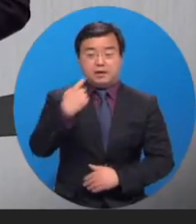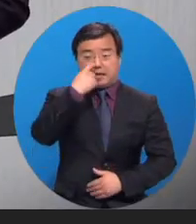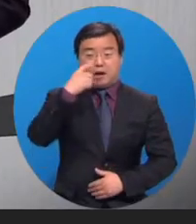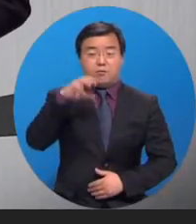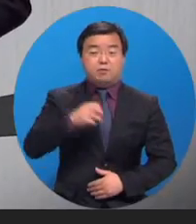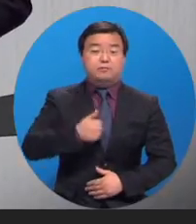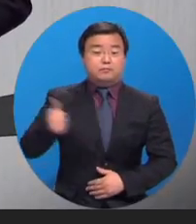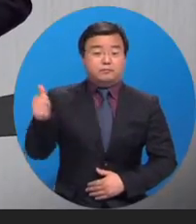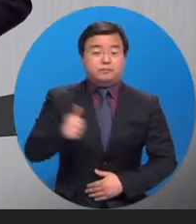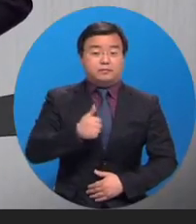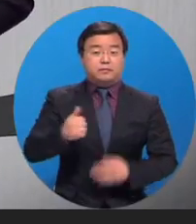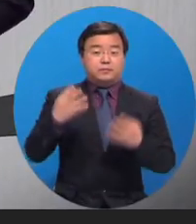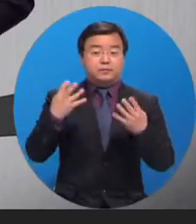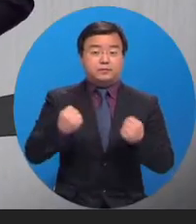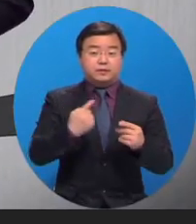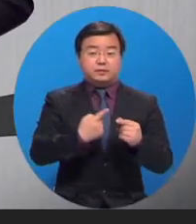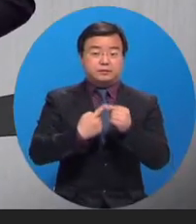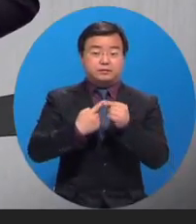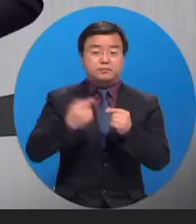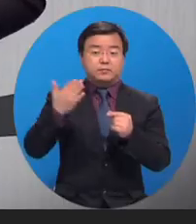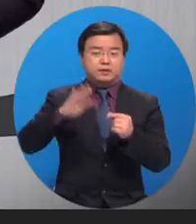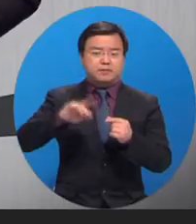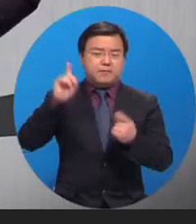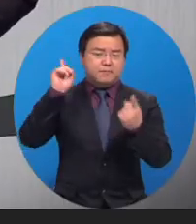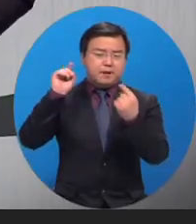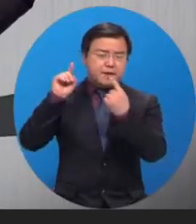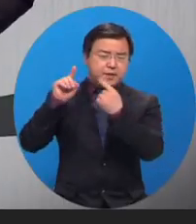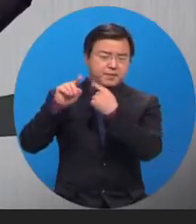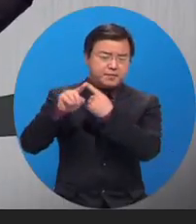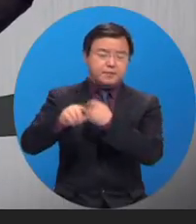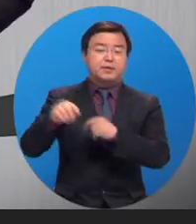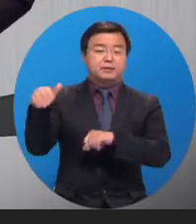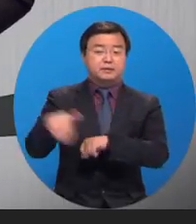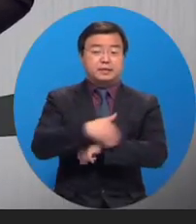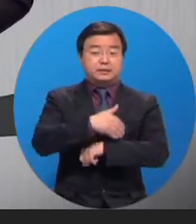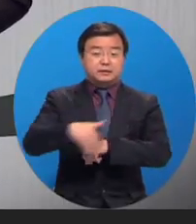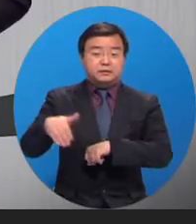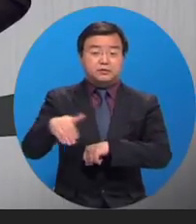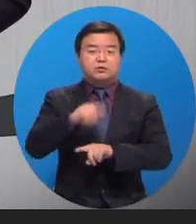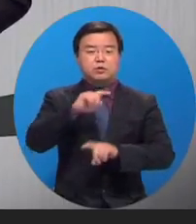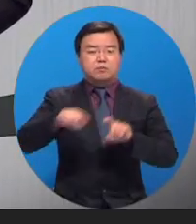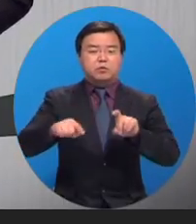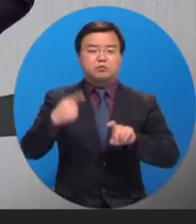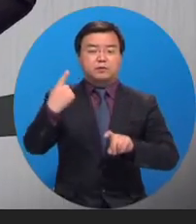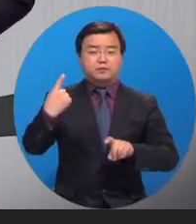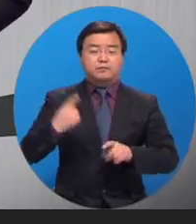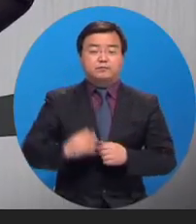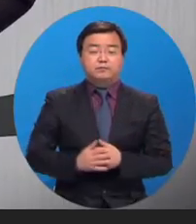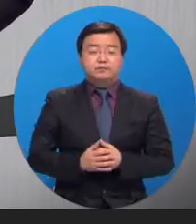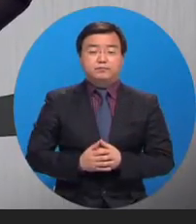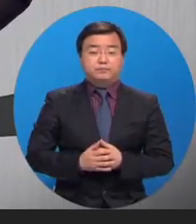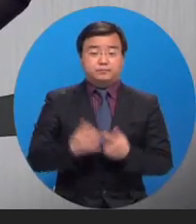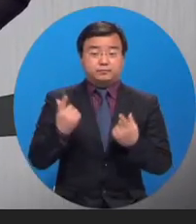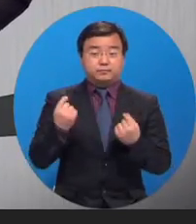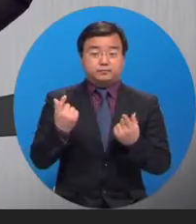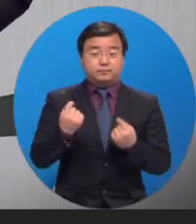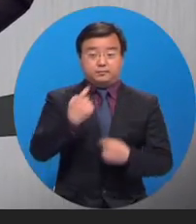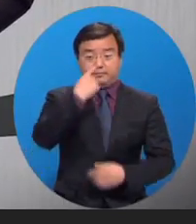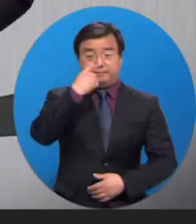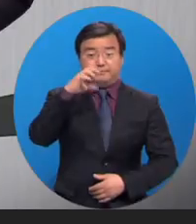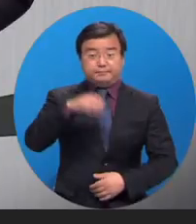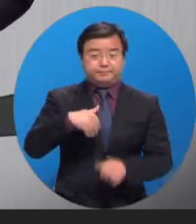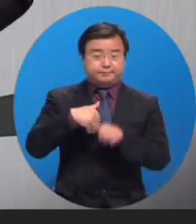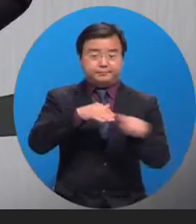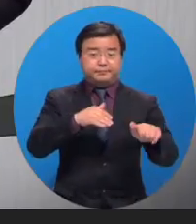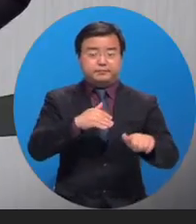많았지만 매일 학원에 가는 경우도 10명 가운데 1명 꼬리 었습니다 이렇게 학원에 보내려면